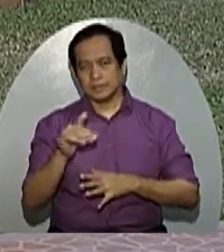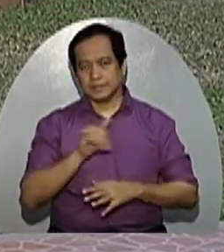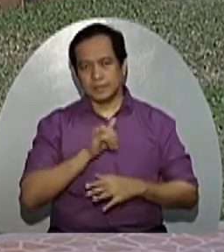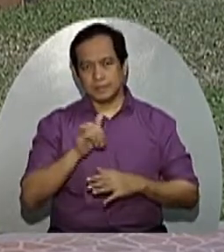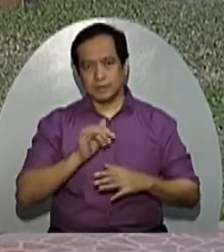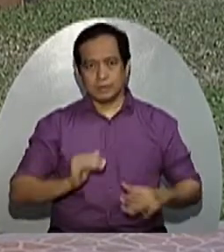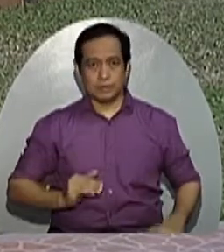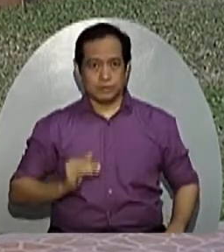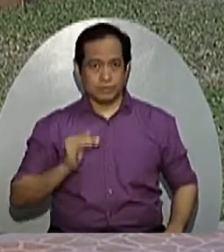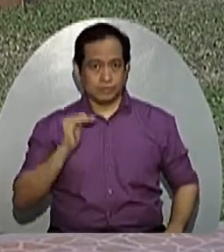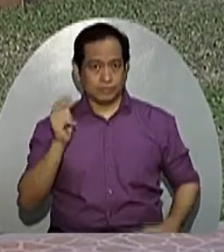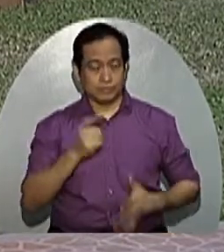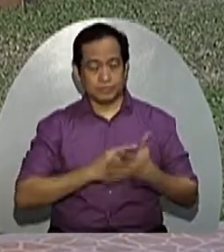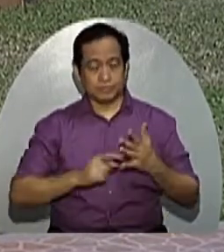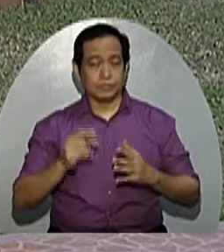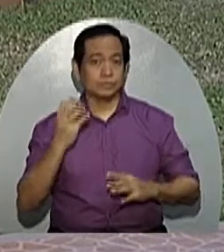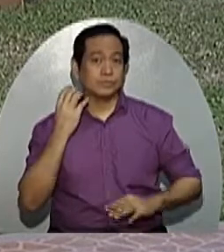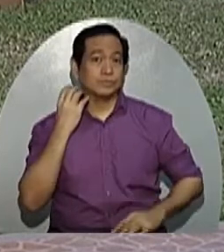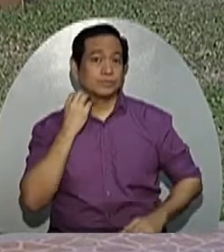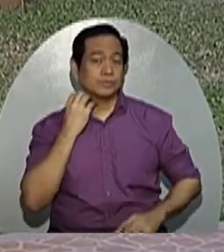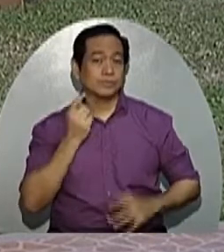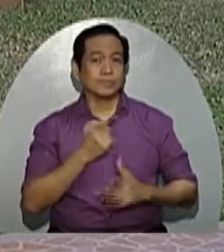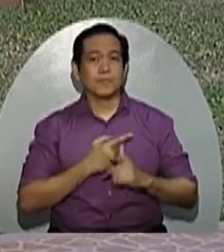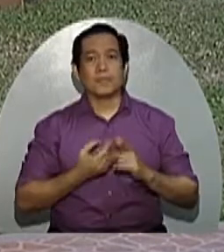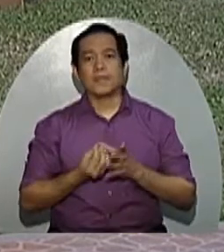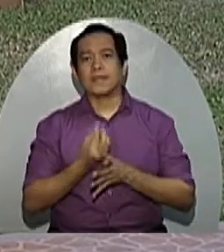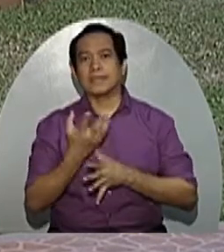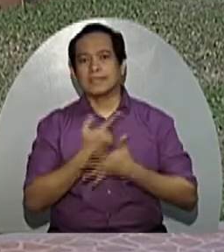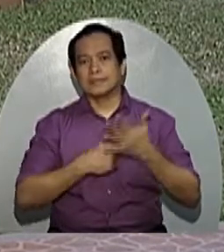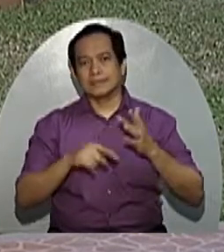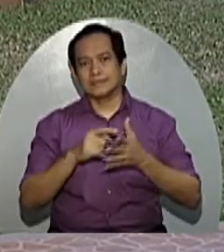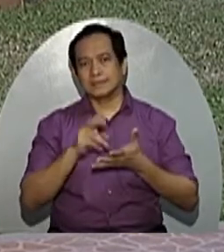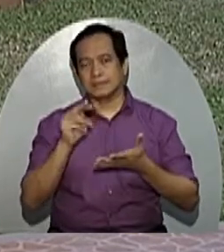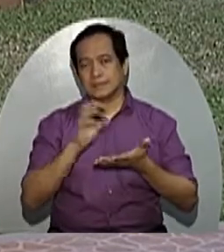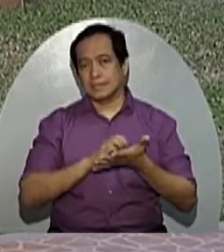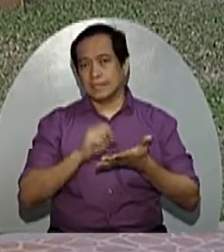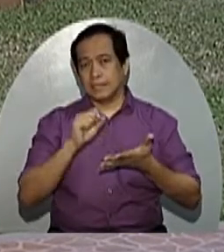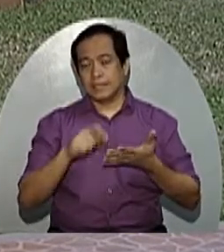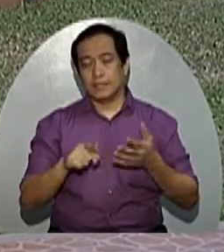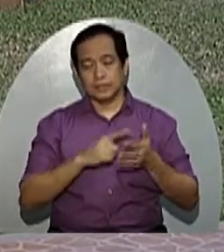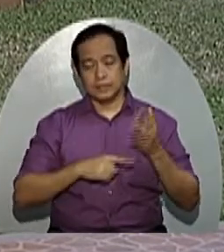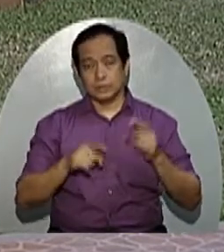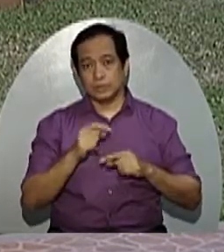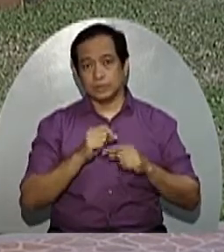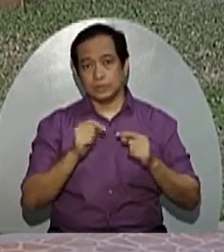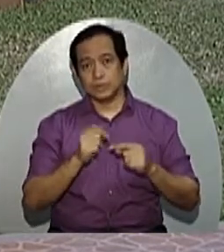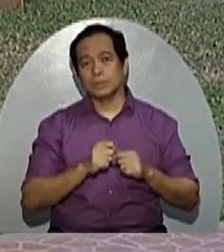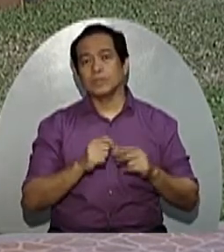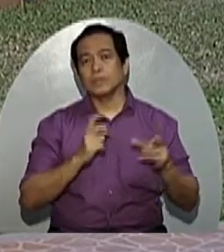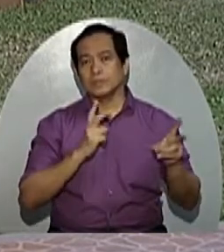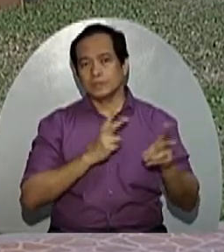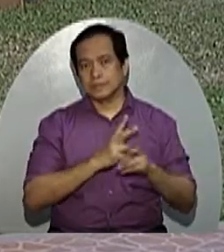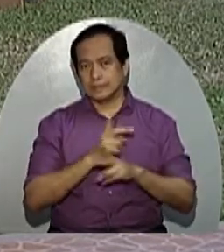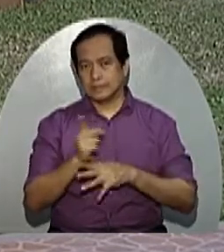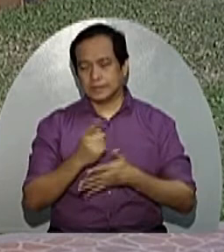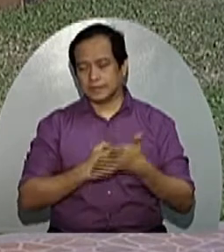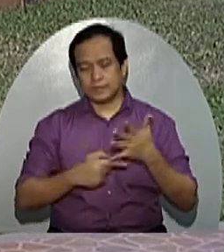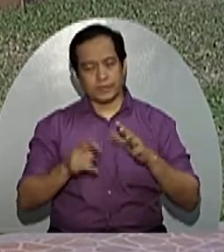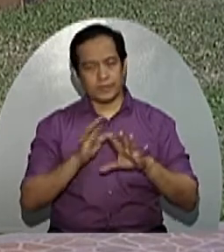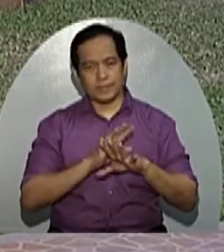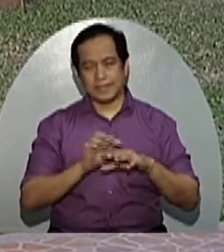din ang paglaki ito, ang bukol. Kinailangang tanggalin ang bukol na ito upang maagapan at hindi na lumala